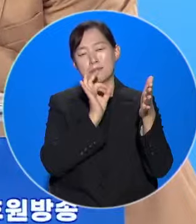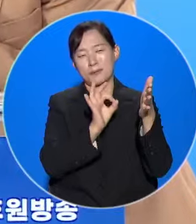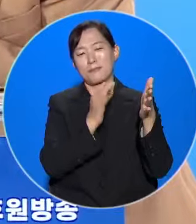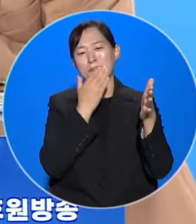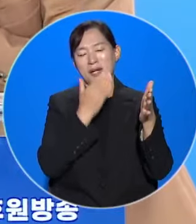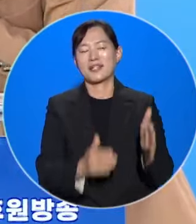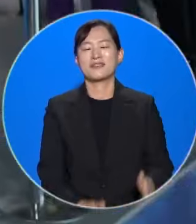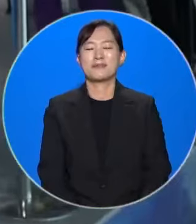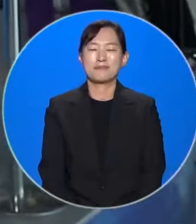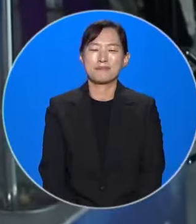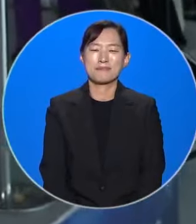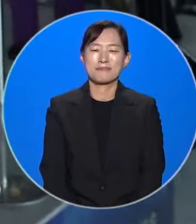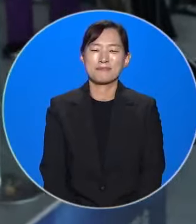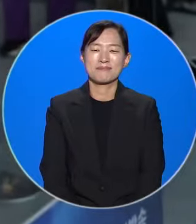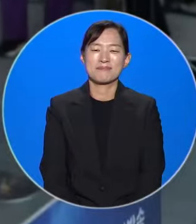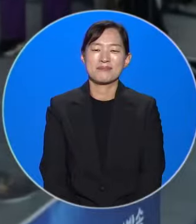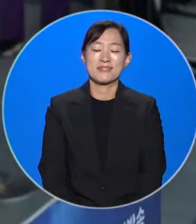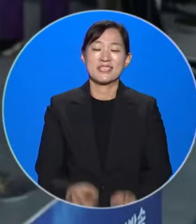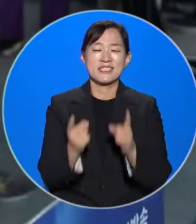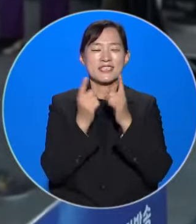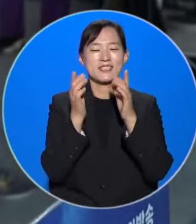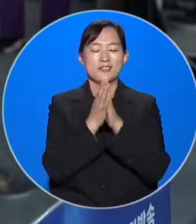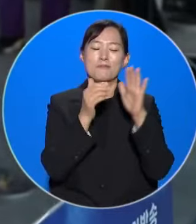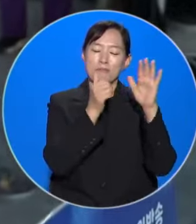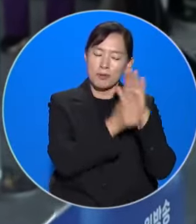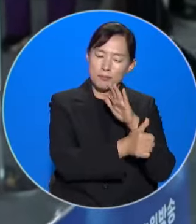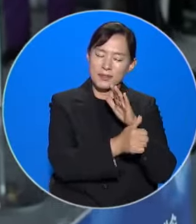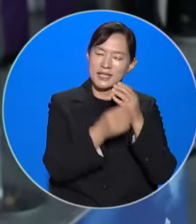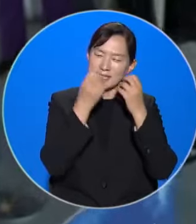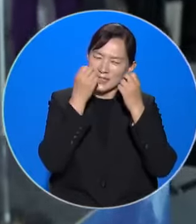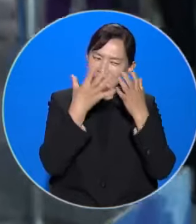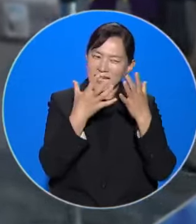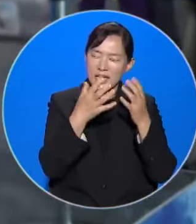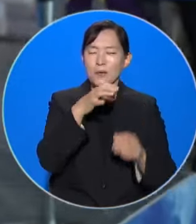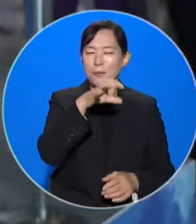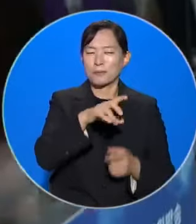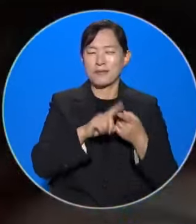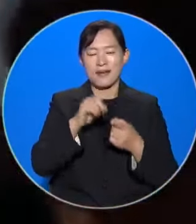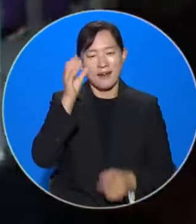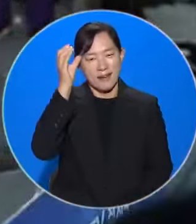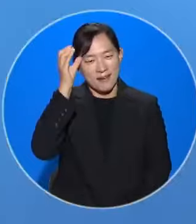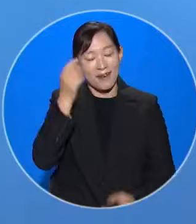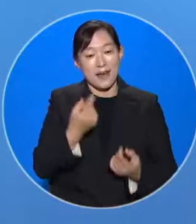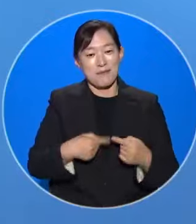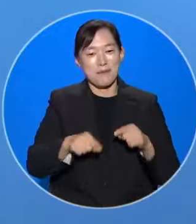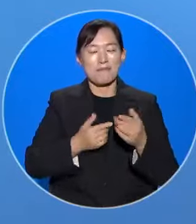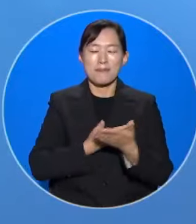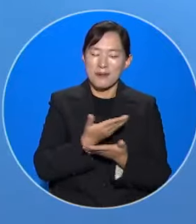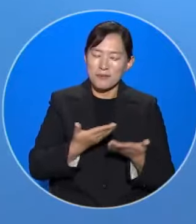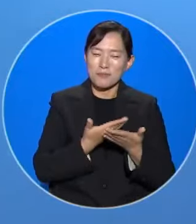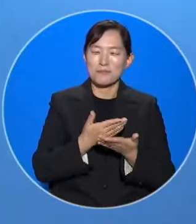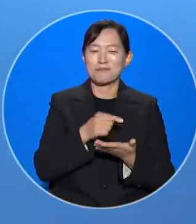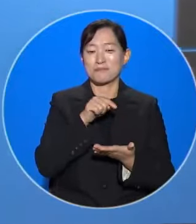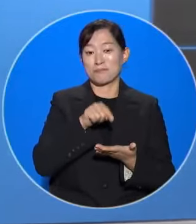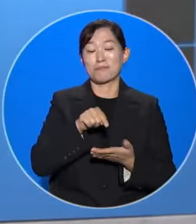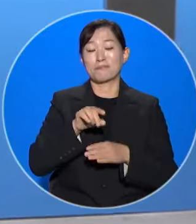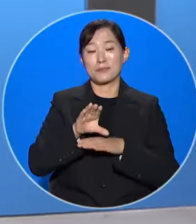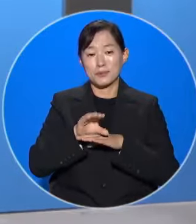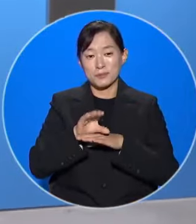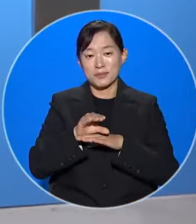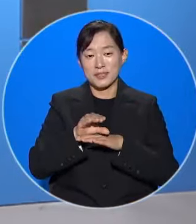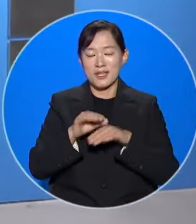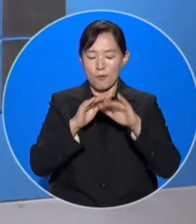동판도 보실 수 있습니다. 직접 오셔서 새로운 복음 스튜디오에 대한 기대를 함께 나누고 굿TV 복음